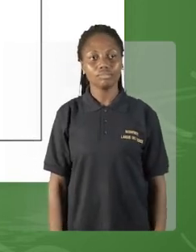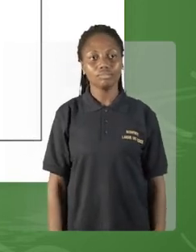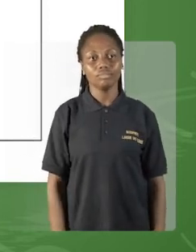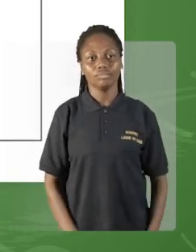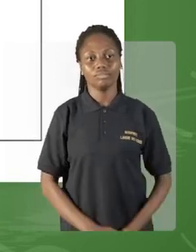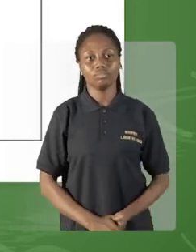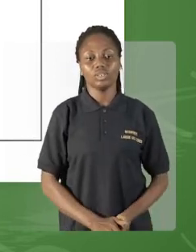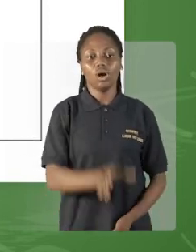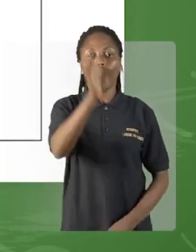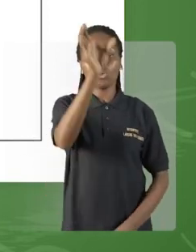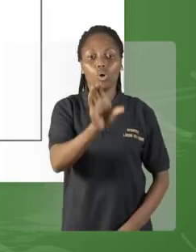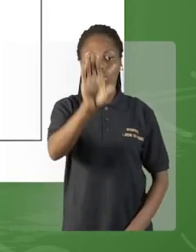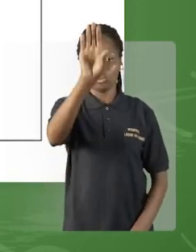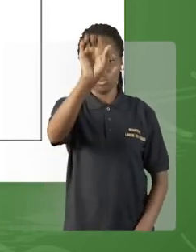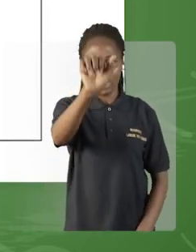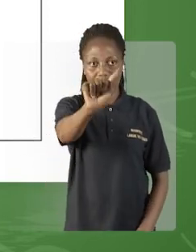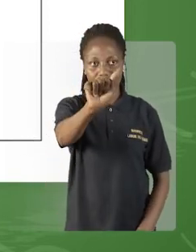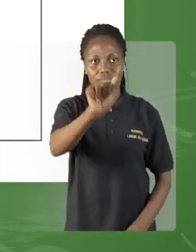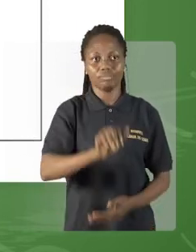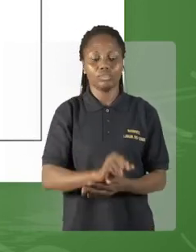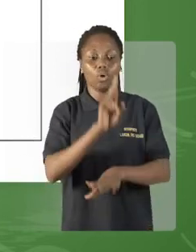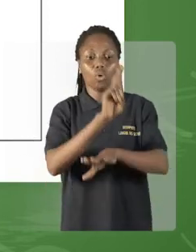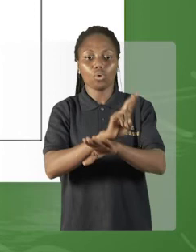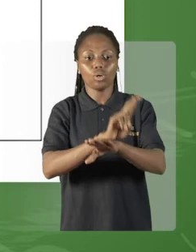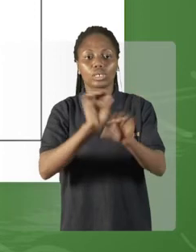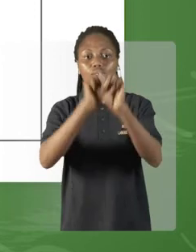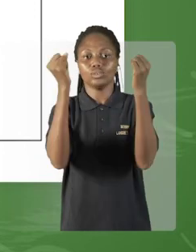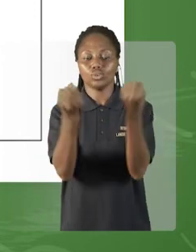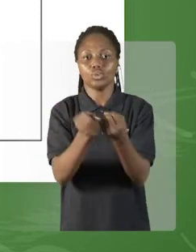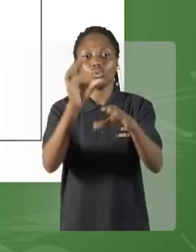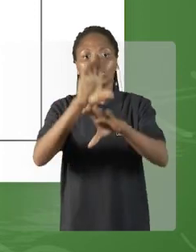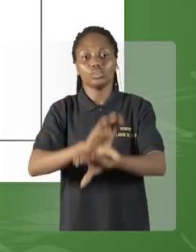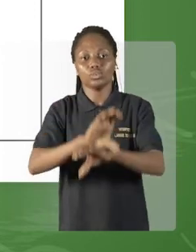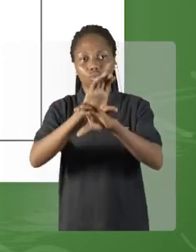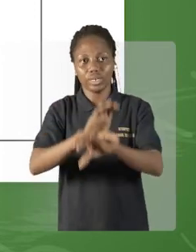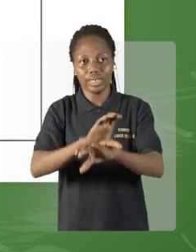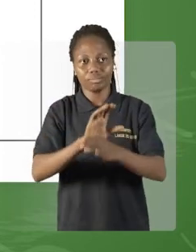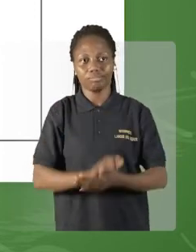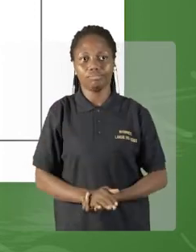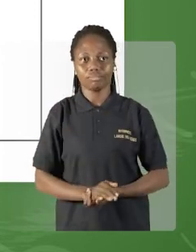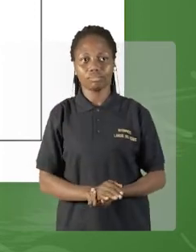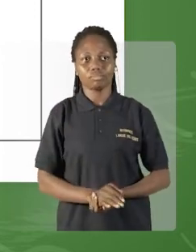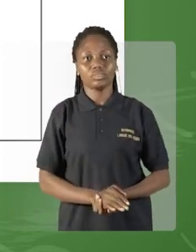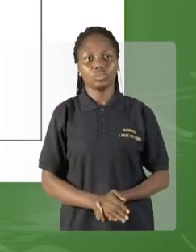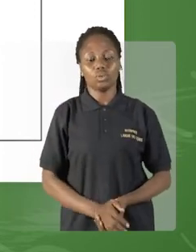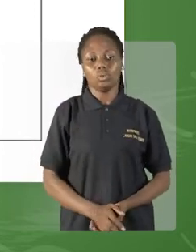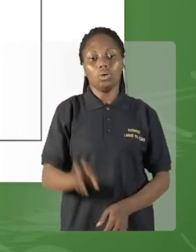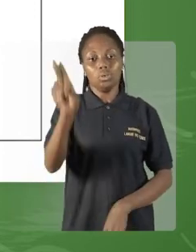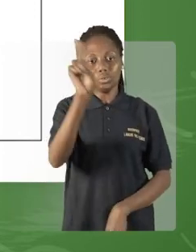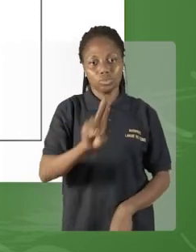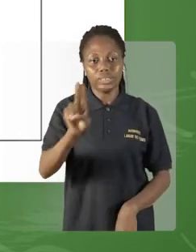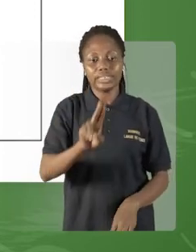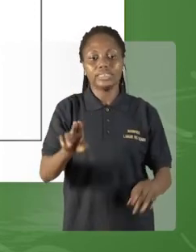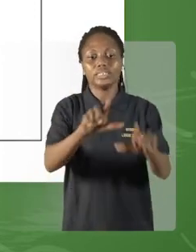La première colonne, nous avons le rôle socio-culturel. Le petit a. Servir